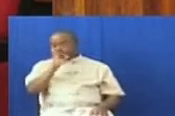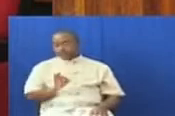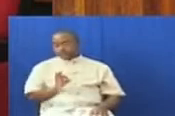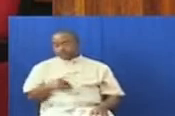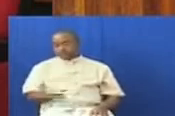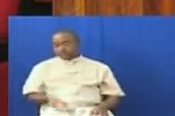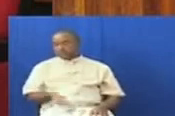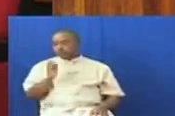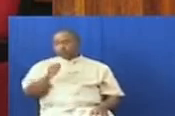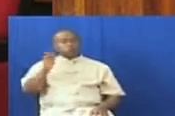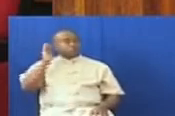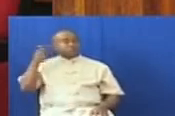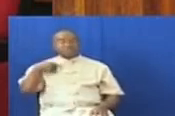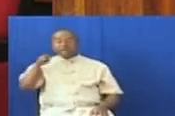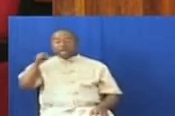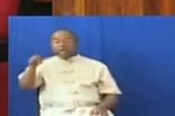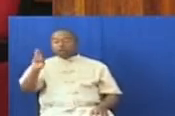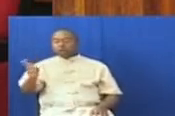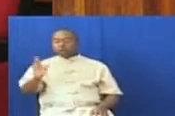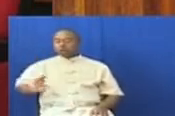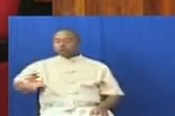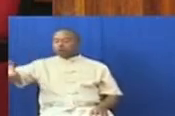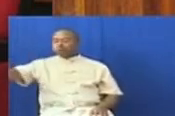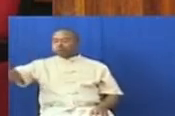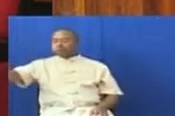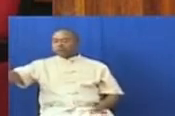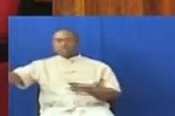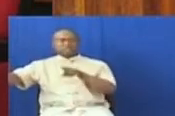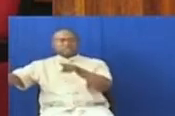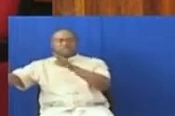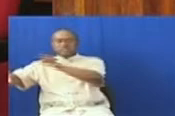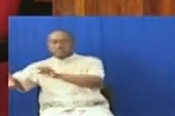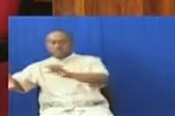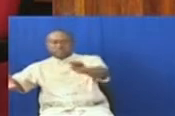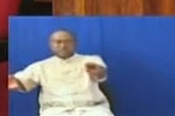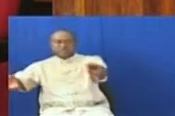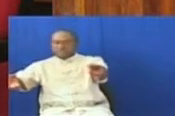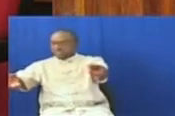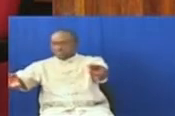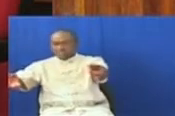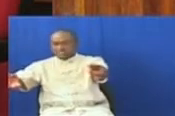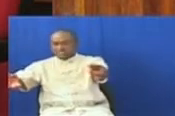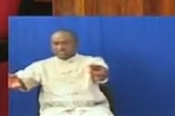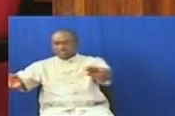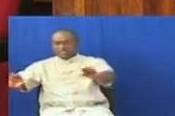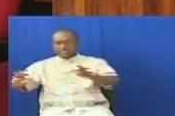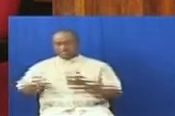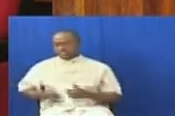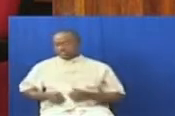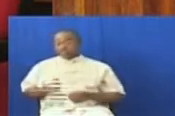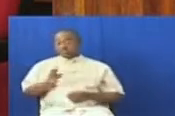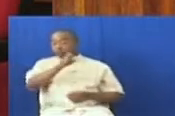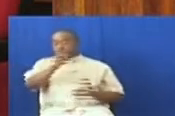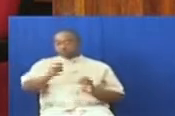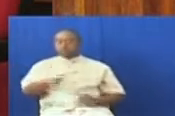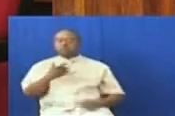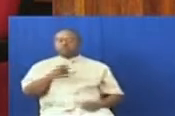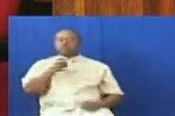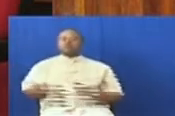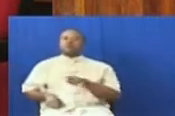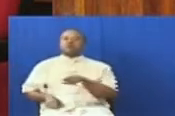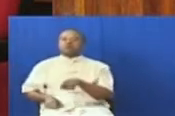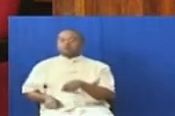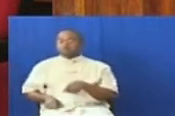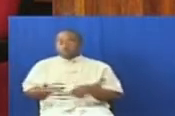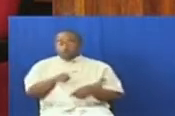kusikia halmashauri nyingine imepewa pesa nyingi zaidi ya ruzuku kinyume na kile walichokadiria, na halmashauri nyingine hata nusu